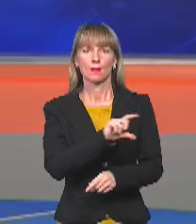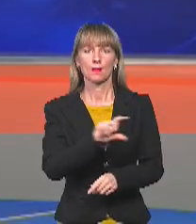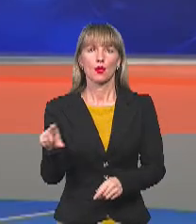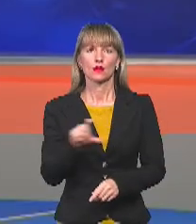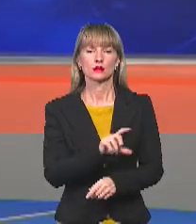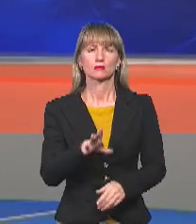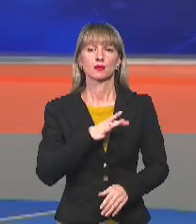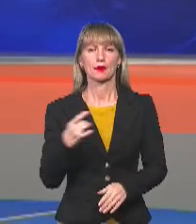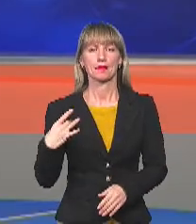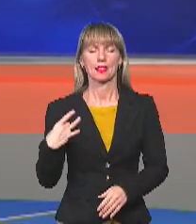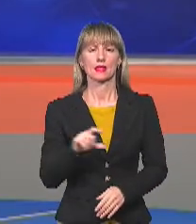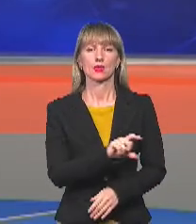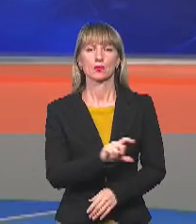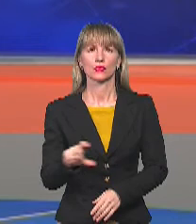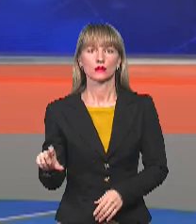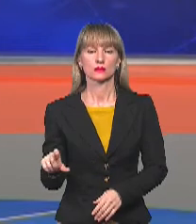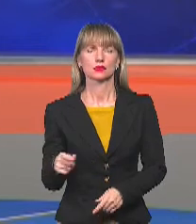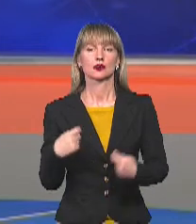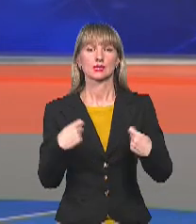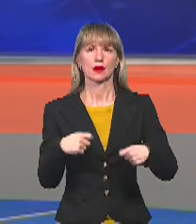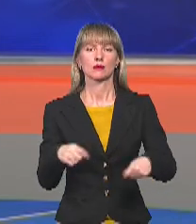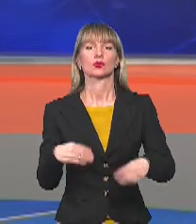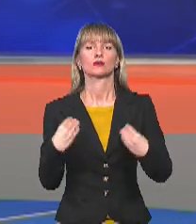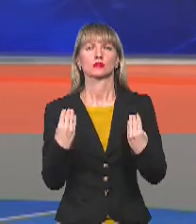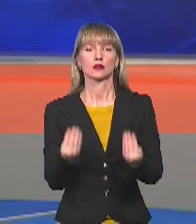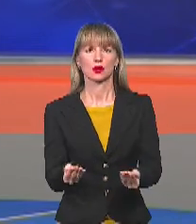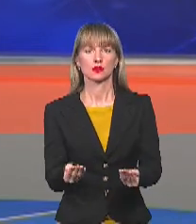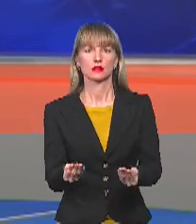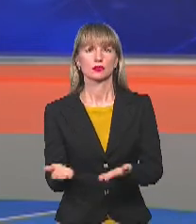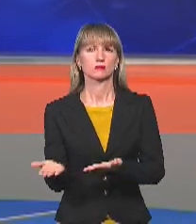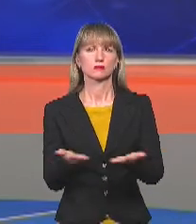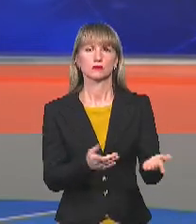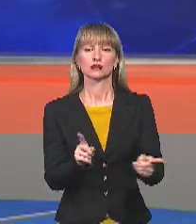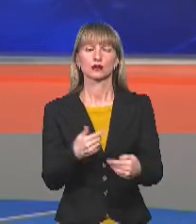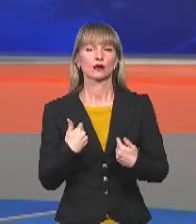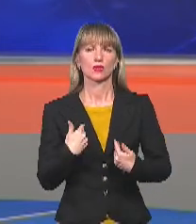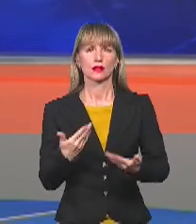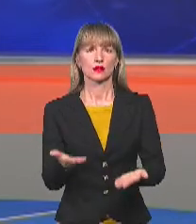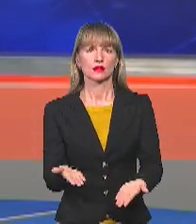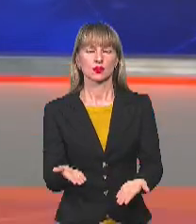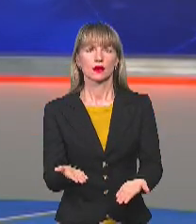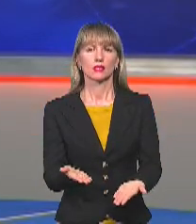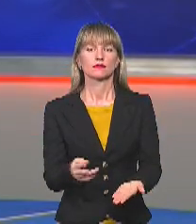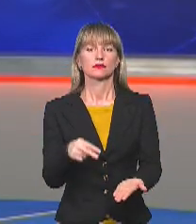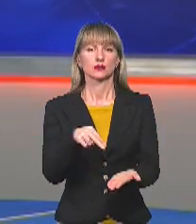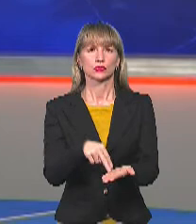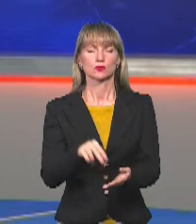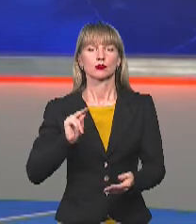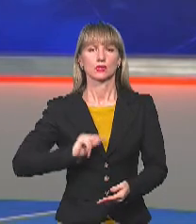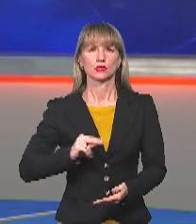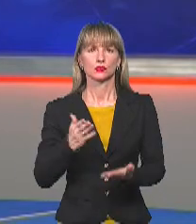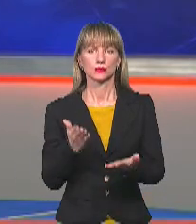Спочатку була біла полоса. Ярмарку дали, будь ласка, що завгодно, стойте,